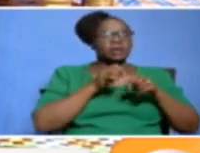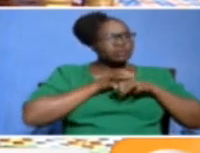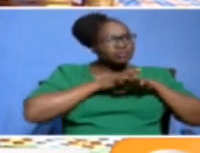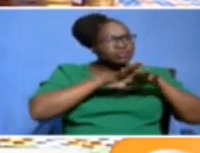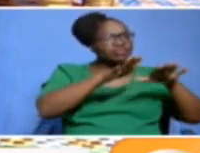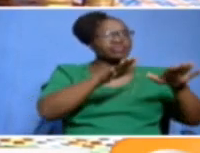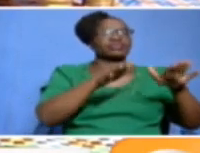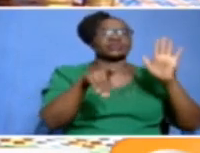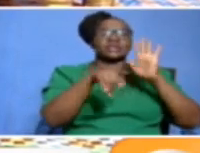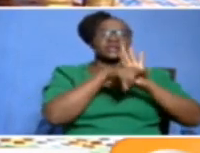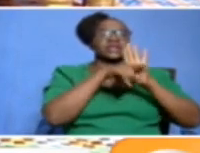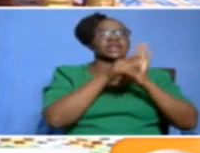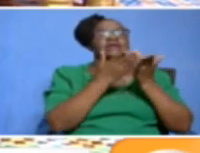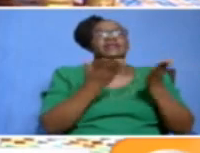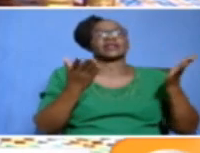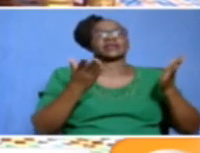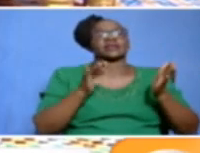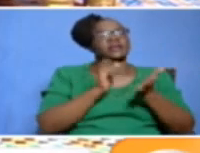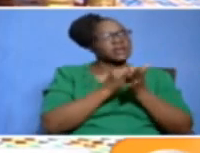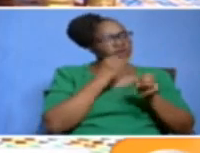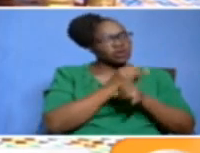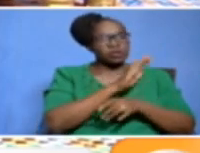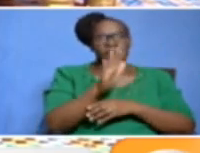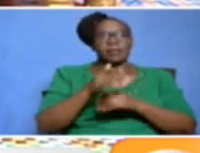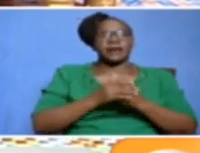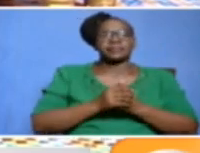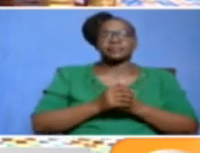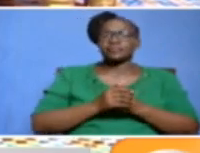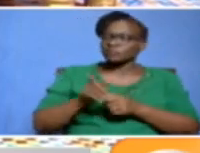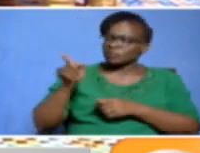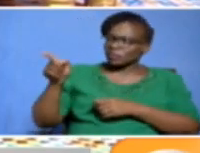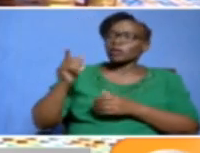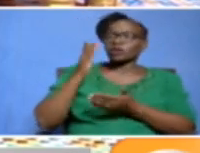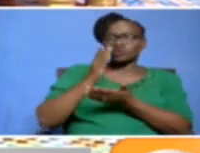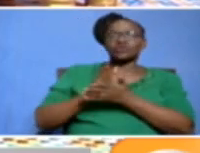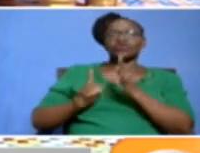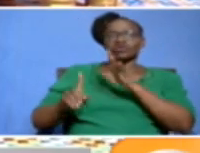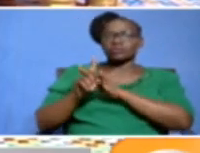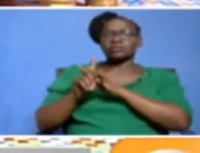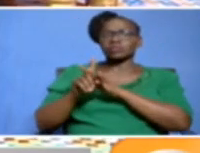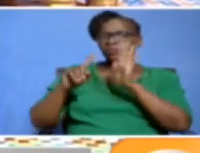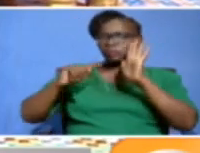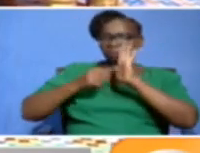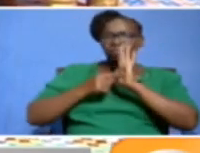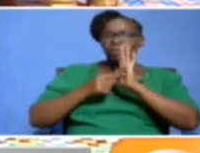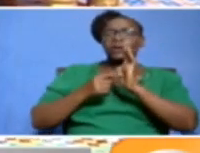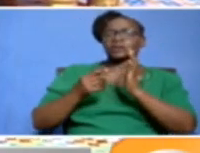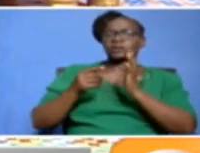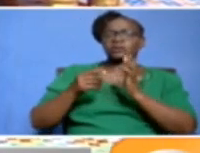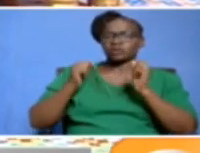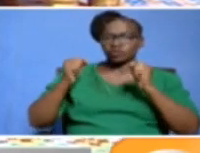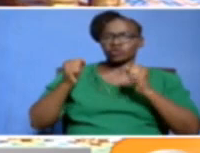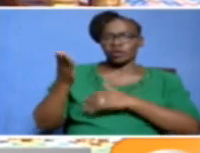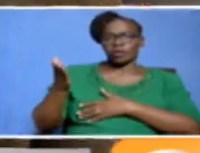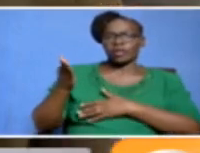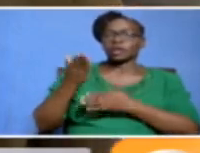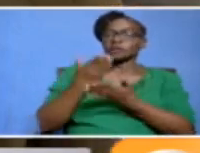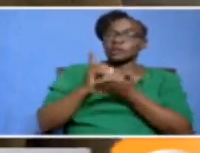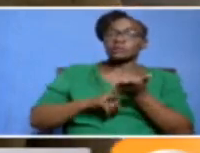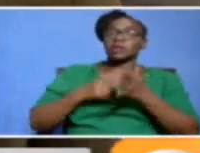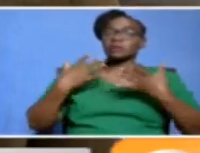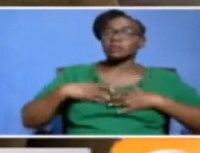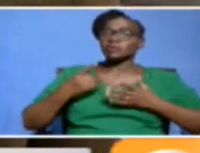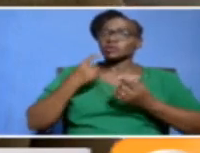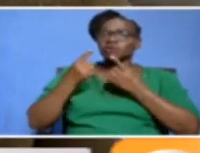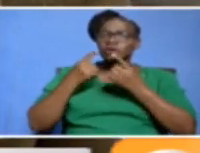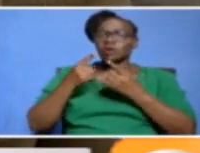na uovu. Ndio kazi yao hiyo. Analeta hoja moja nzito. Maana ukiangalia katika takwimu katika mitandao watu wamekuwa wakizungumza mara kwa mara kwamba